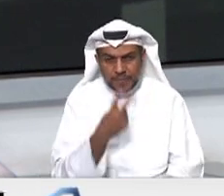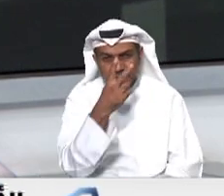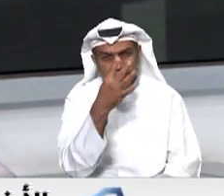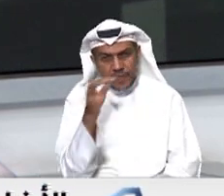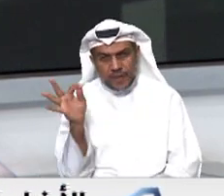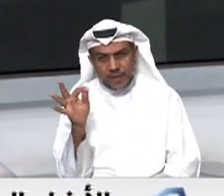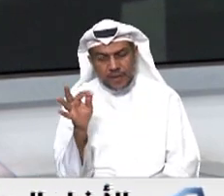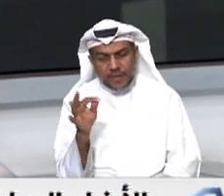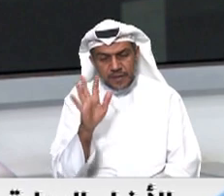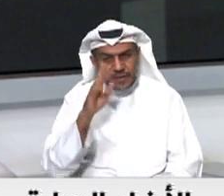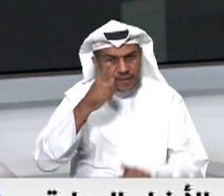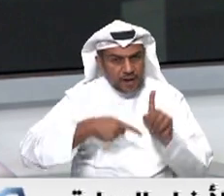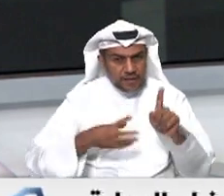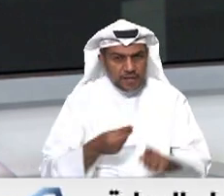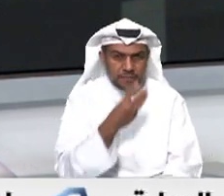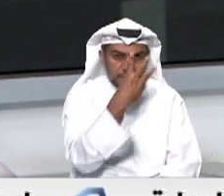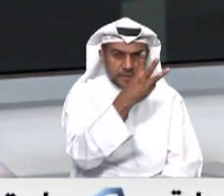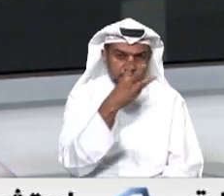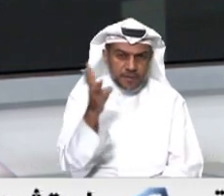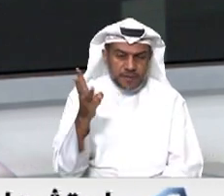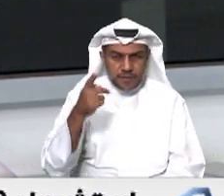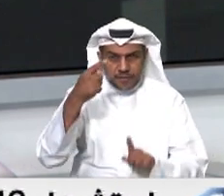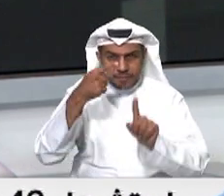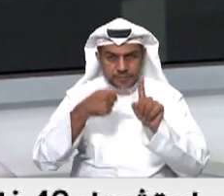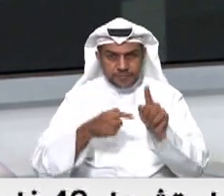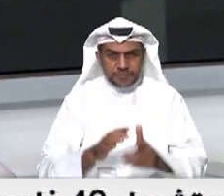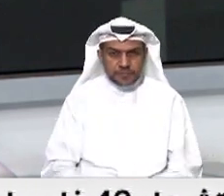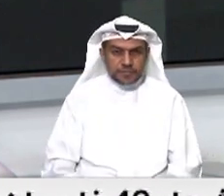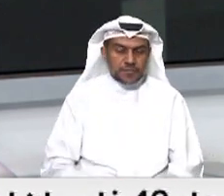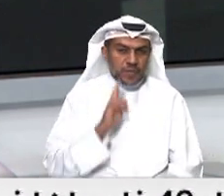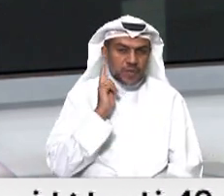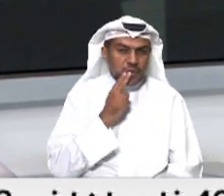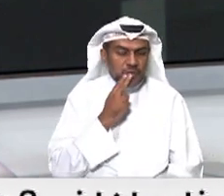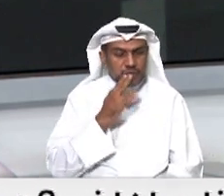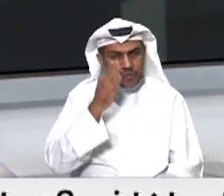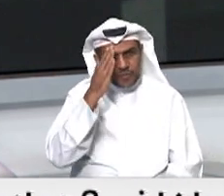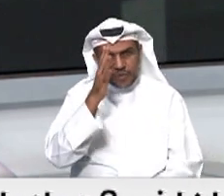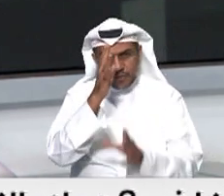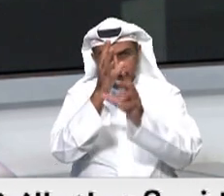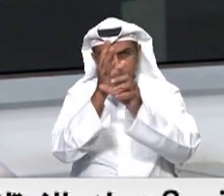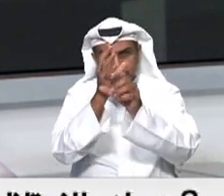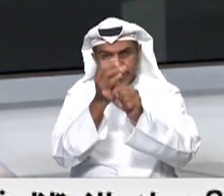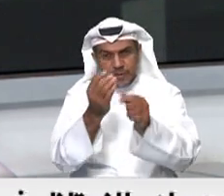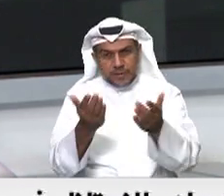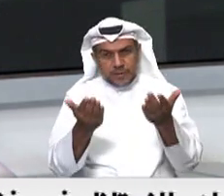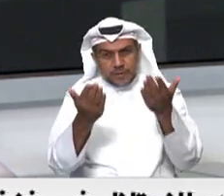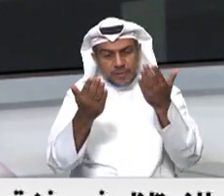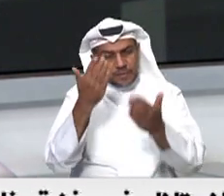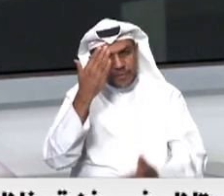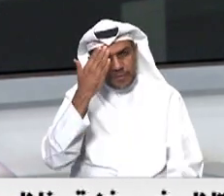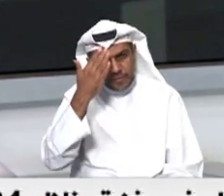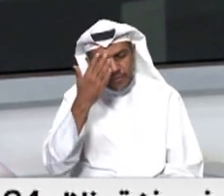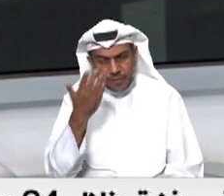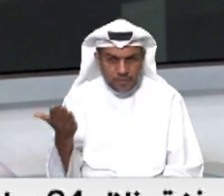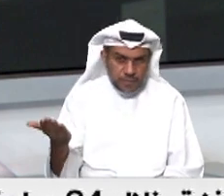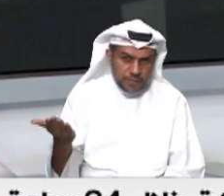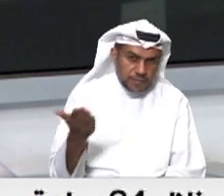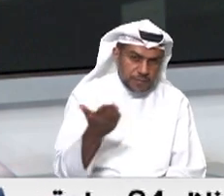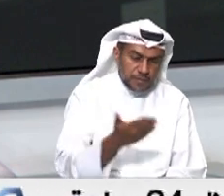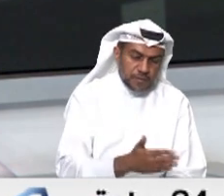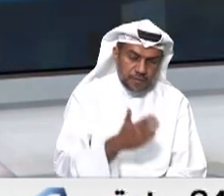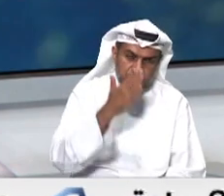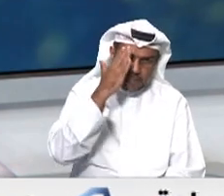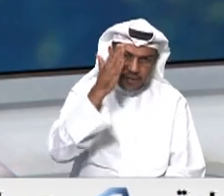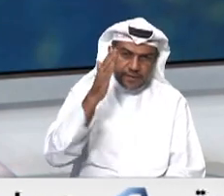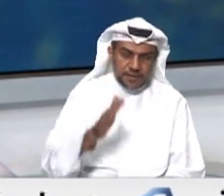32 الى 33 درجه مئويه اعزائي المشاهدين الى هنا تنتهي نشرتنا الجويه شكرا على عس المتابعه